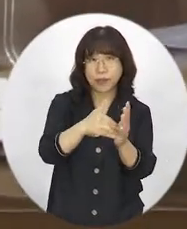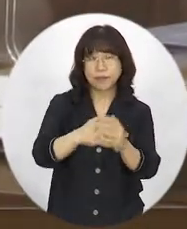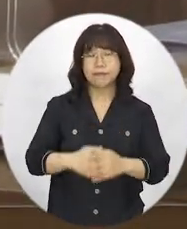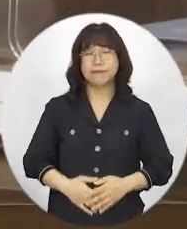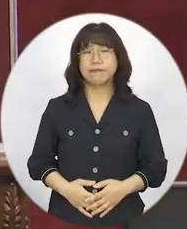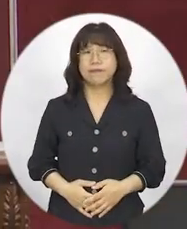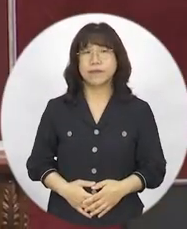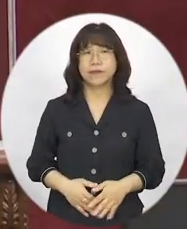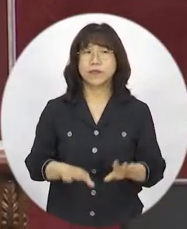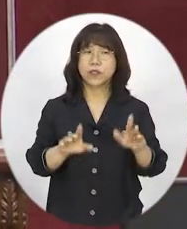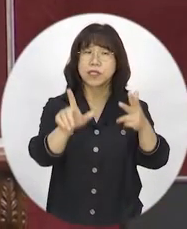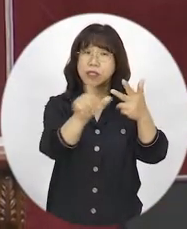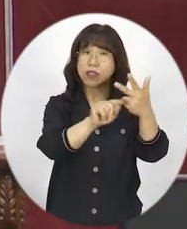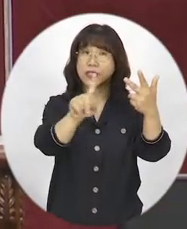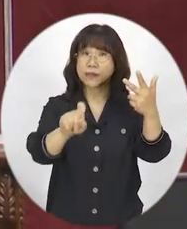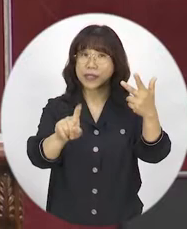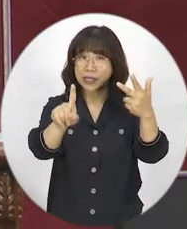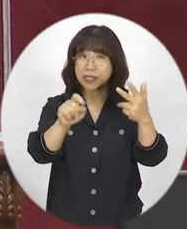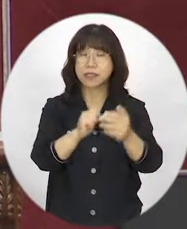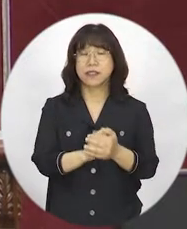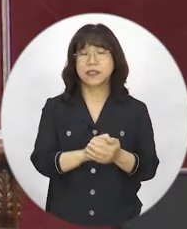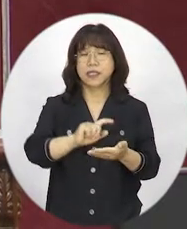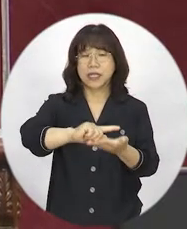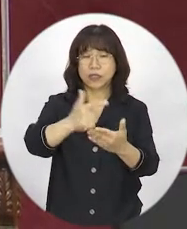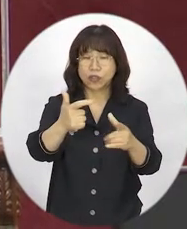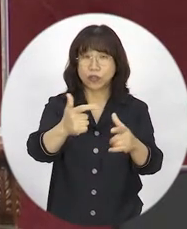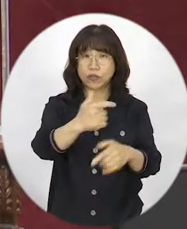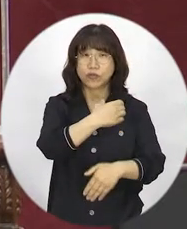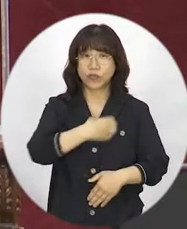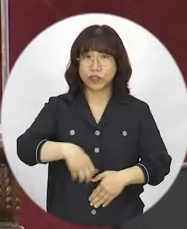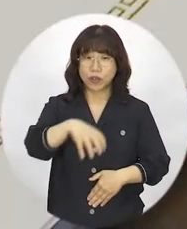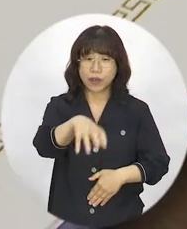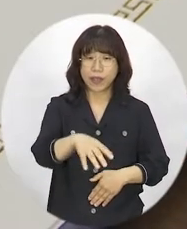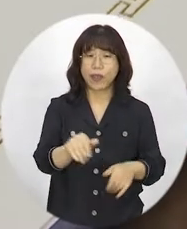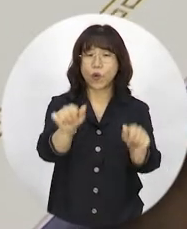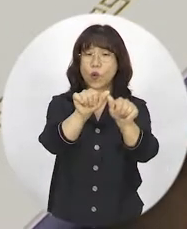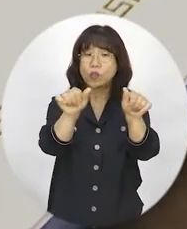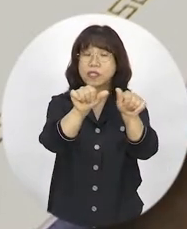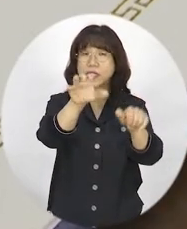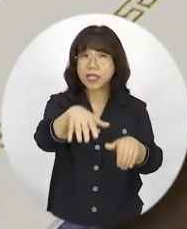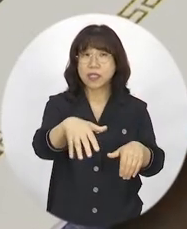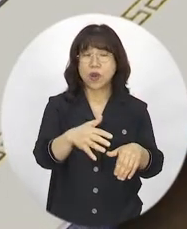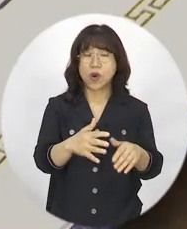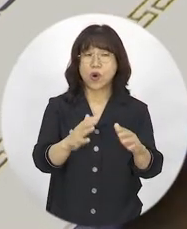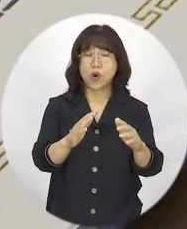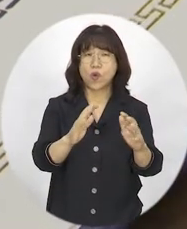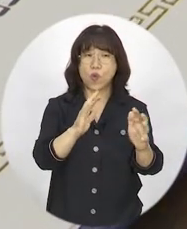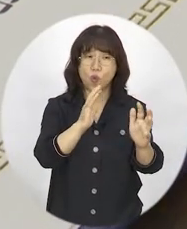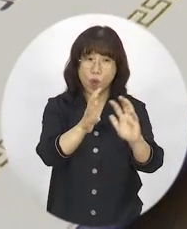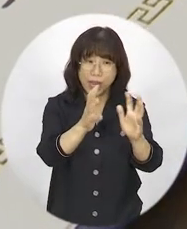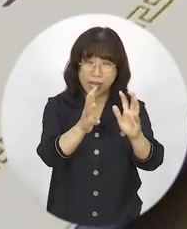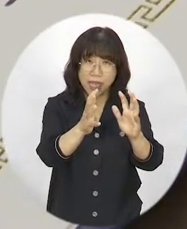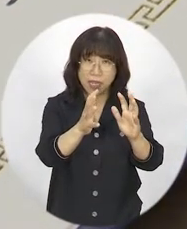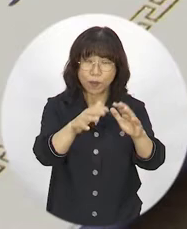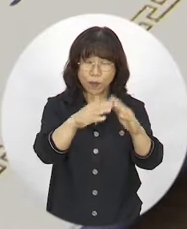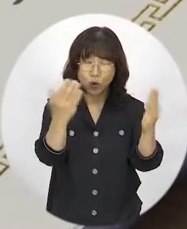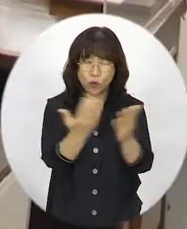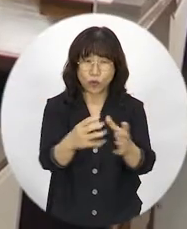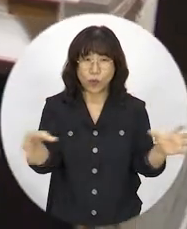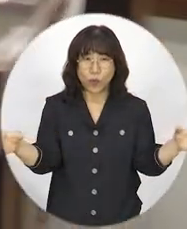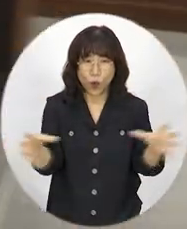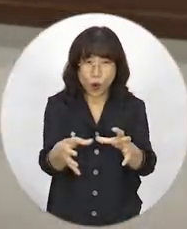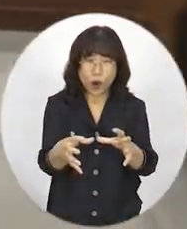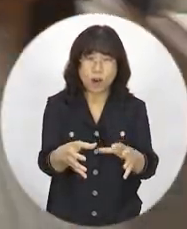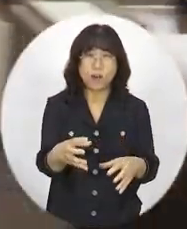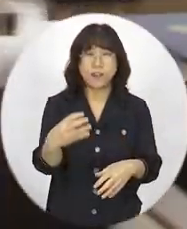선출됐습니다. 지난 11일 강서구의회 5층 본회의장에서 개원식을 개최하고 제9대 강서구의회 의원